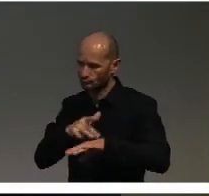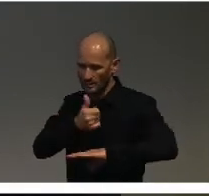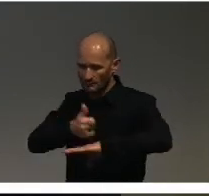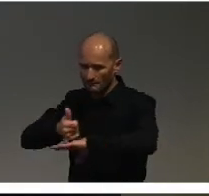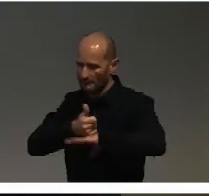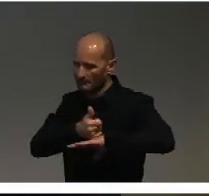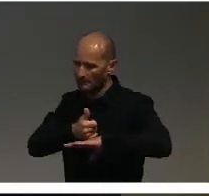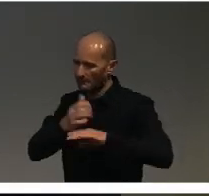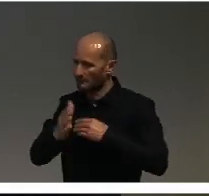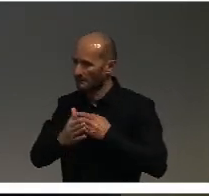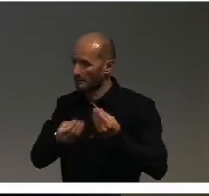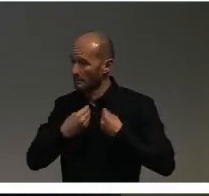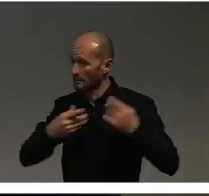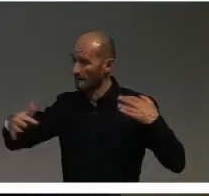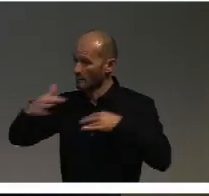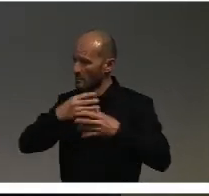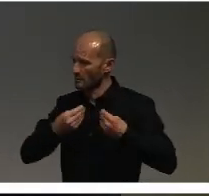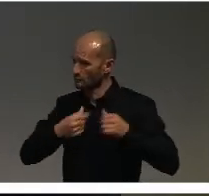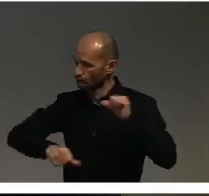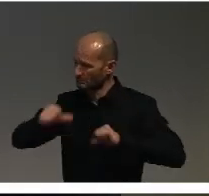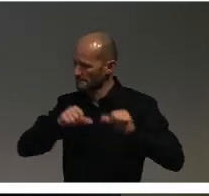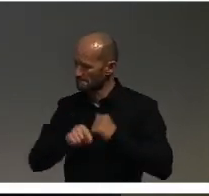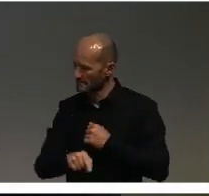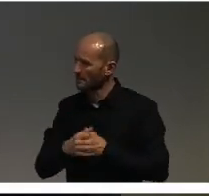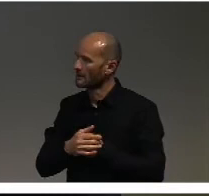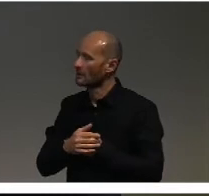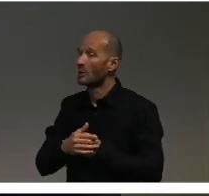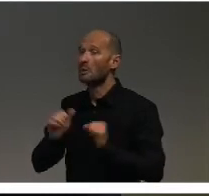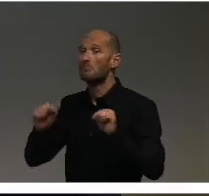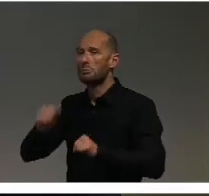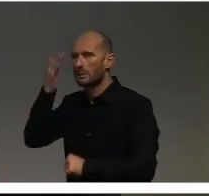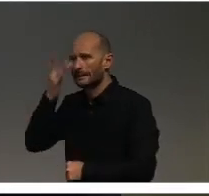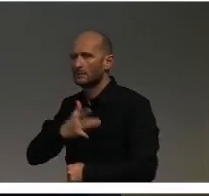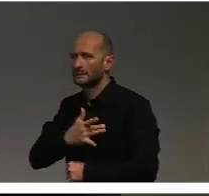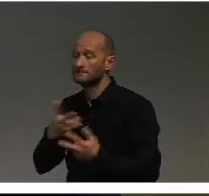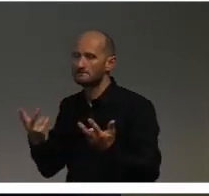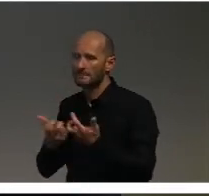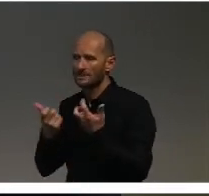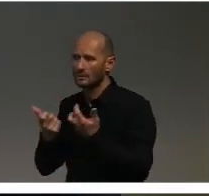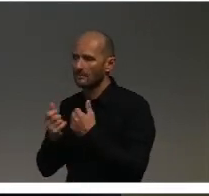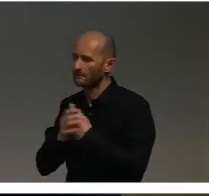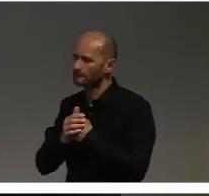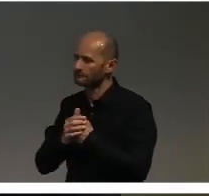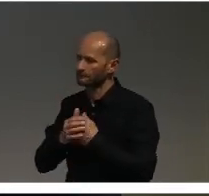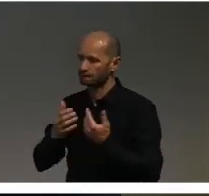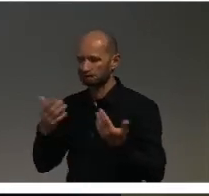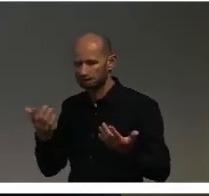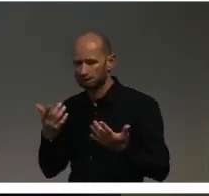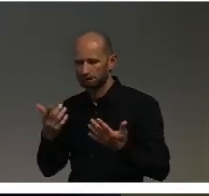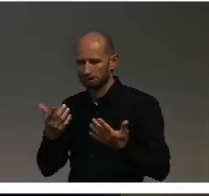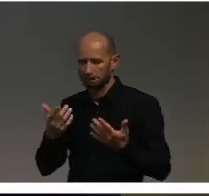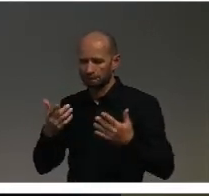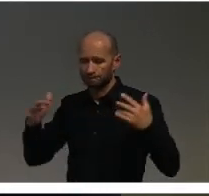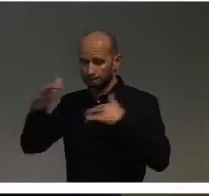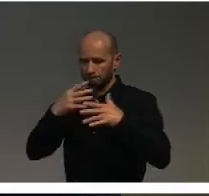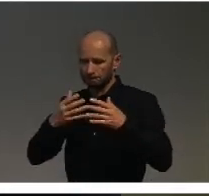Et puis on peut aussi se dire que, alors ça c'est une hypothèse, mais que ces questions de polyexposition et d'exposome qui ont